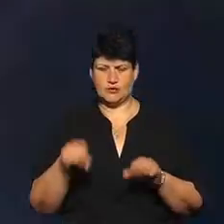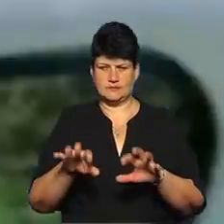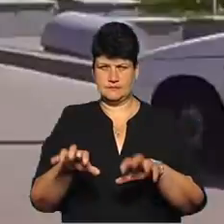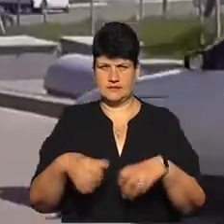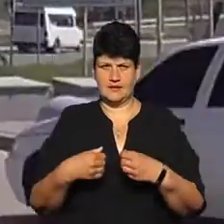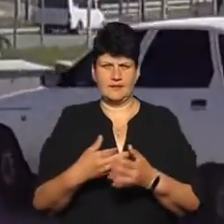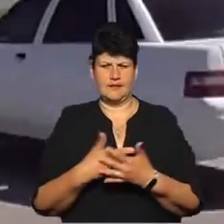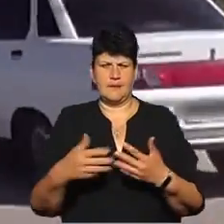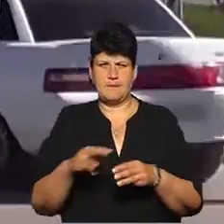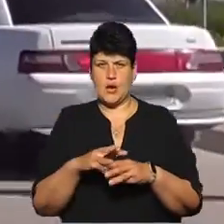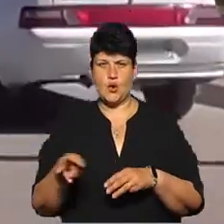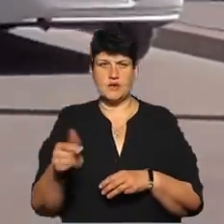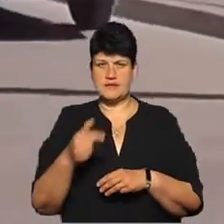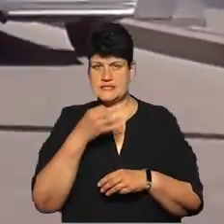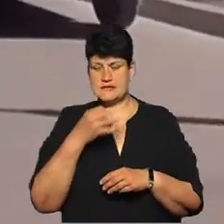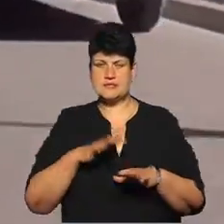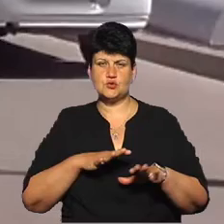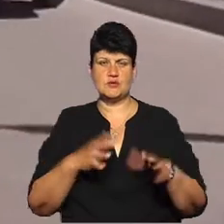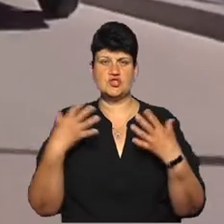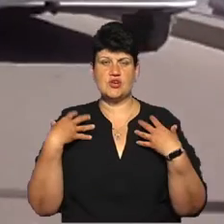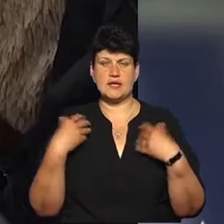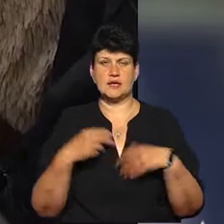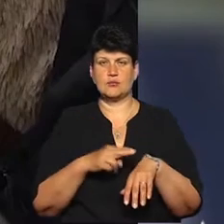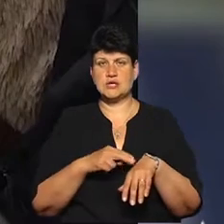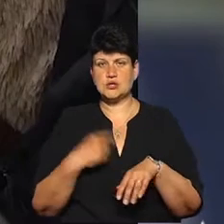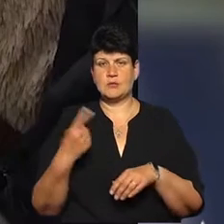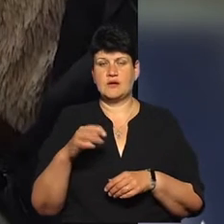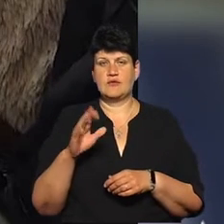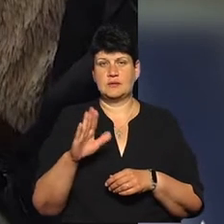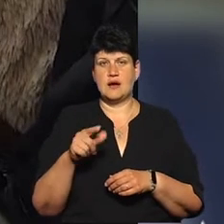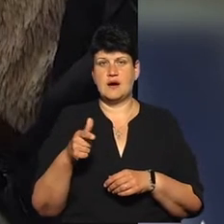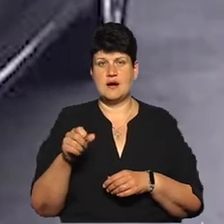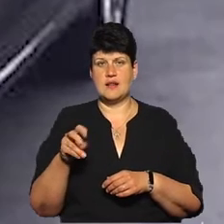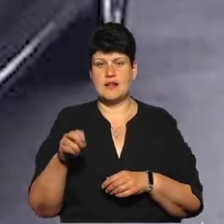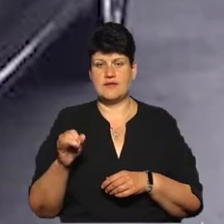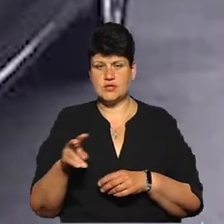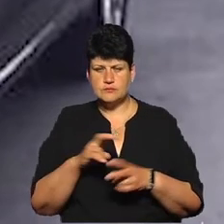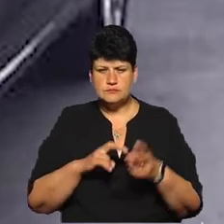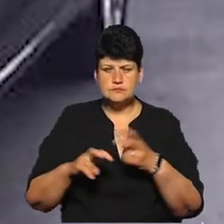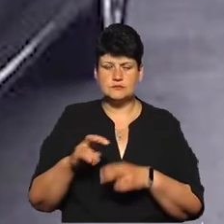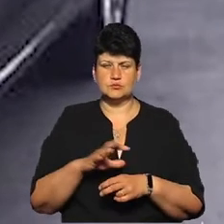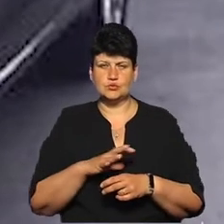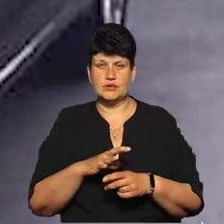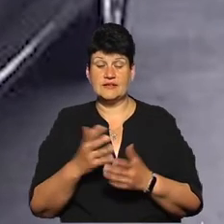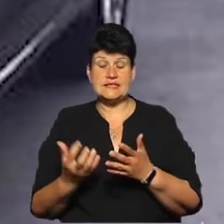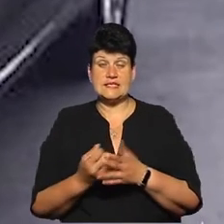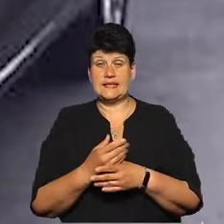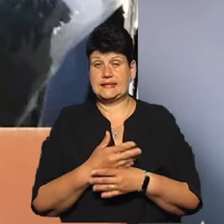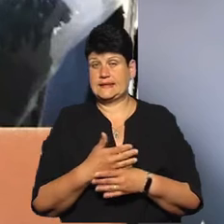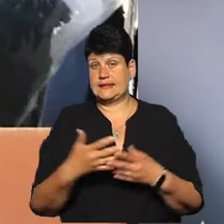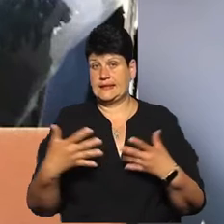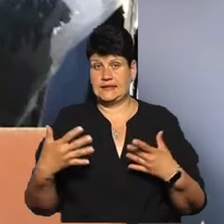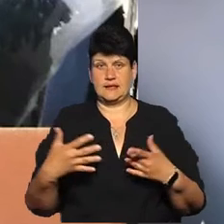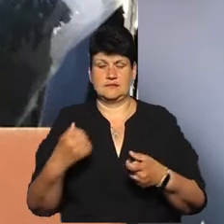мільйонів гривень, розповів заступник начальника Нацполіції області Володимир Галевич. За його словами, під час обшуків у волонтерів знайшли декілька